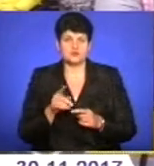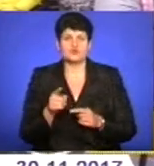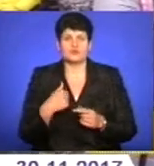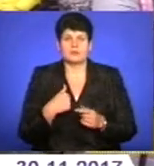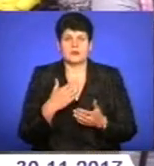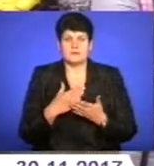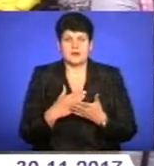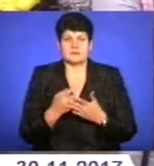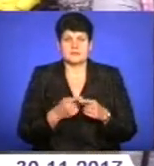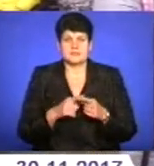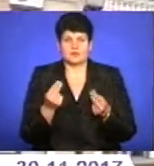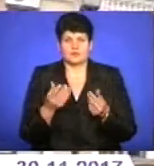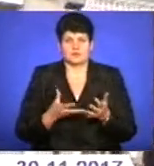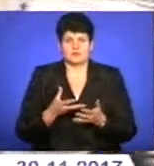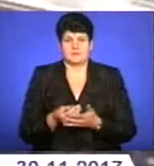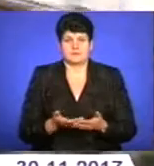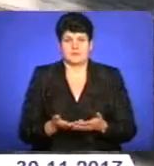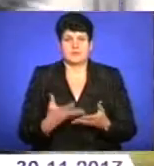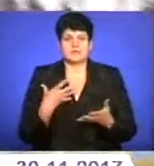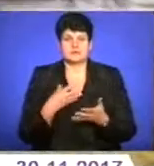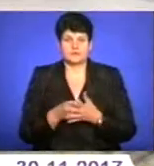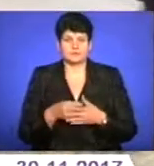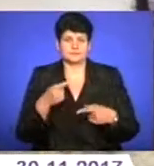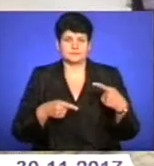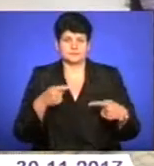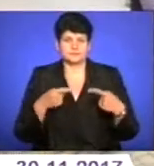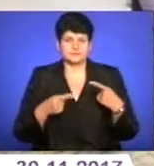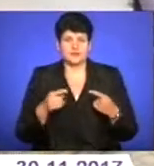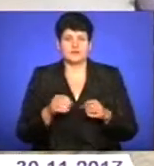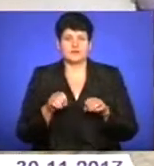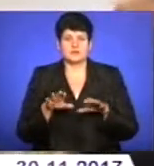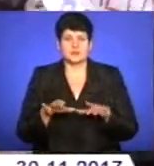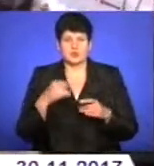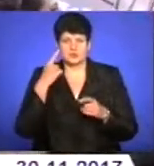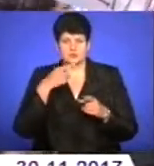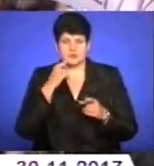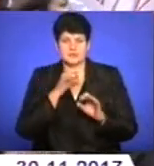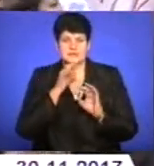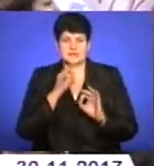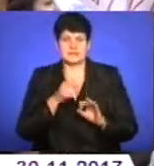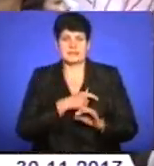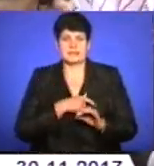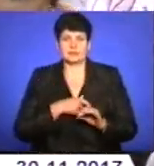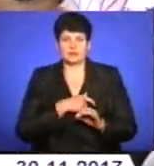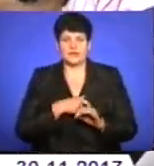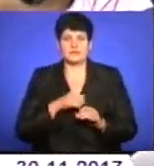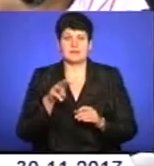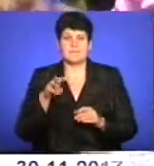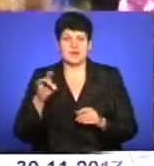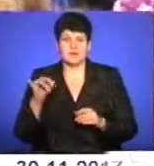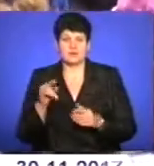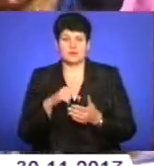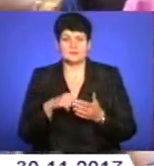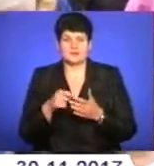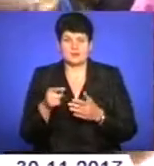такі оплачувати суми? Свої претензії батьки вирішили особисто висловити депутатам і мерові Тернополя. Спробували зайти в